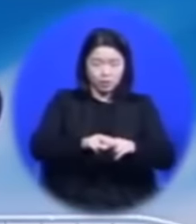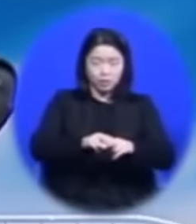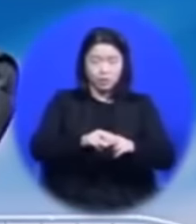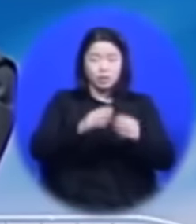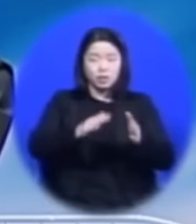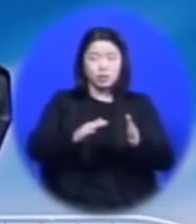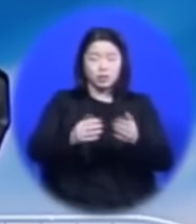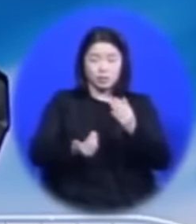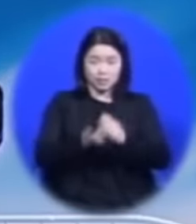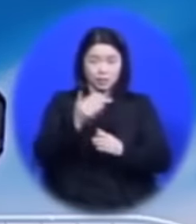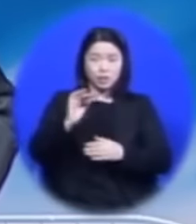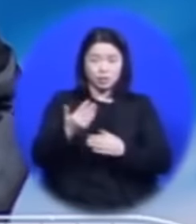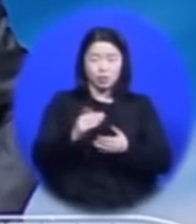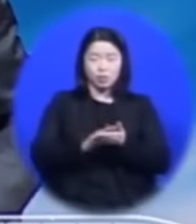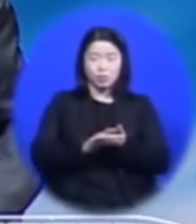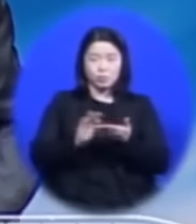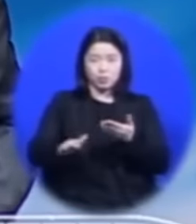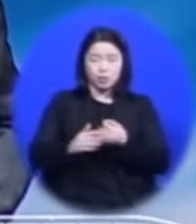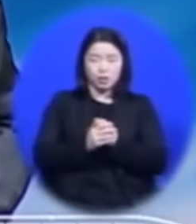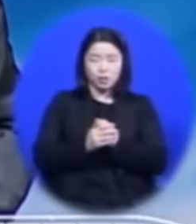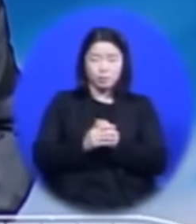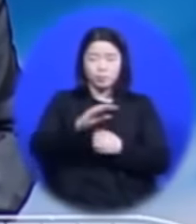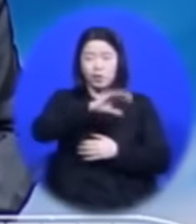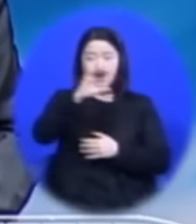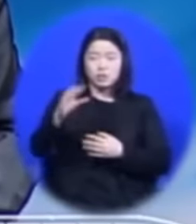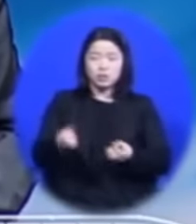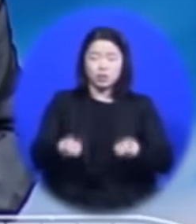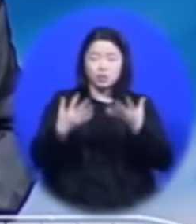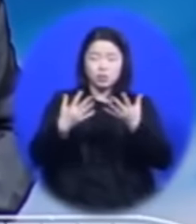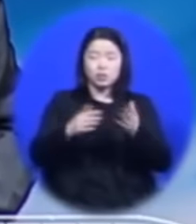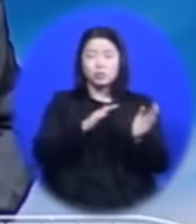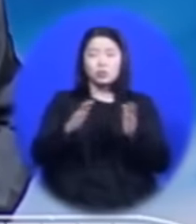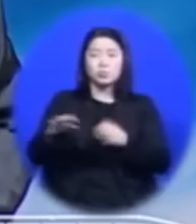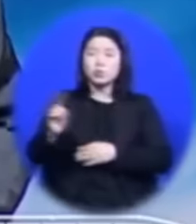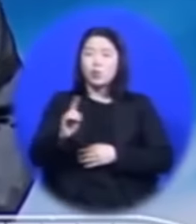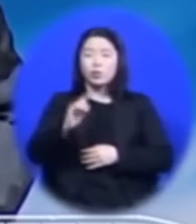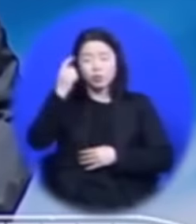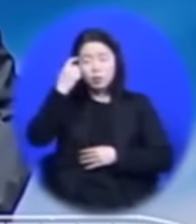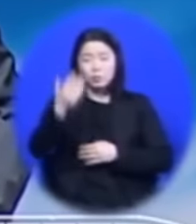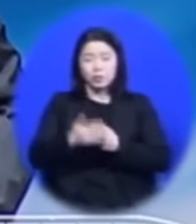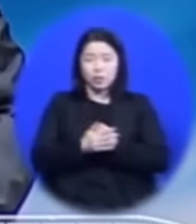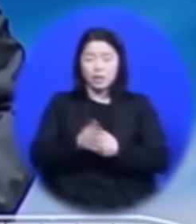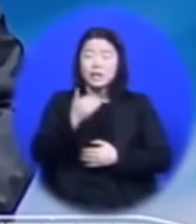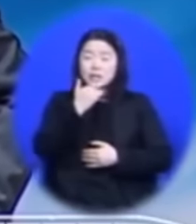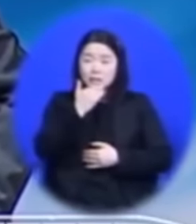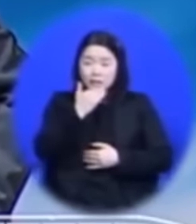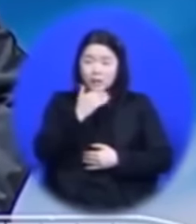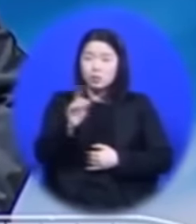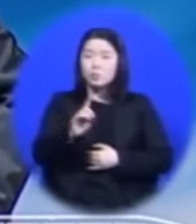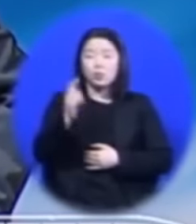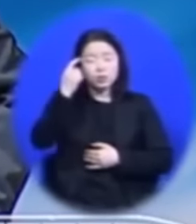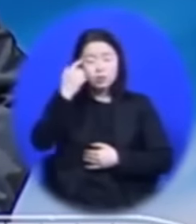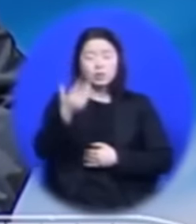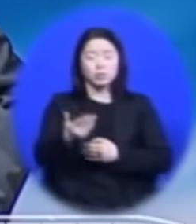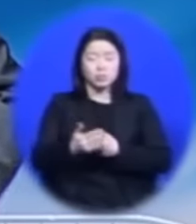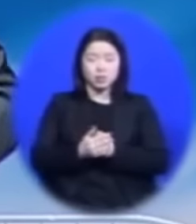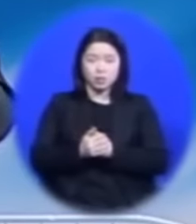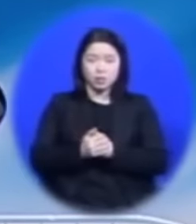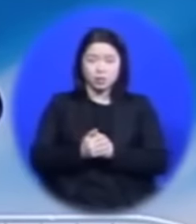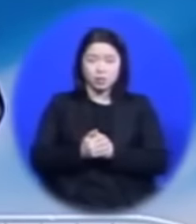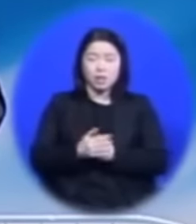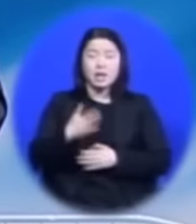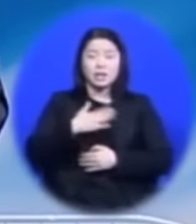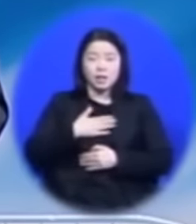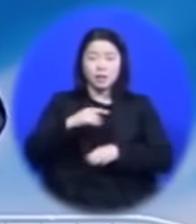마련되잖아요. 성탄절 준비는 뭘 어떻게 하는 거죠? 기다리는 건 뭘 어떻게 기다린다는 거죠?